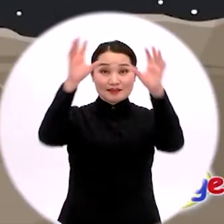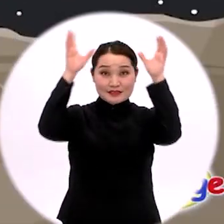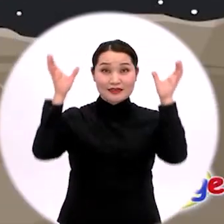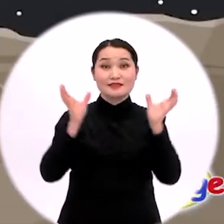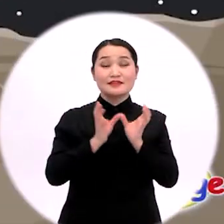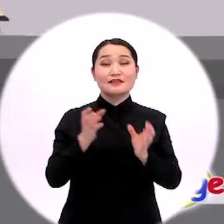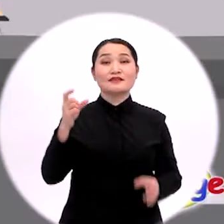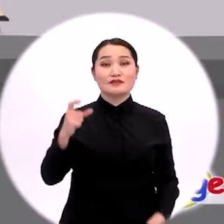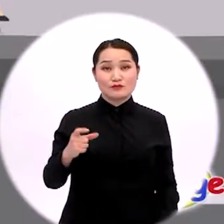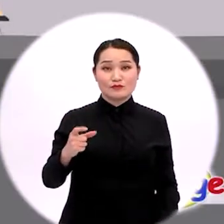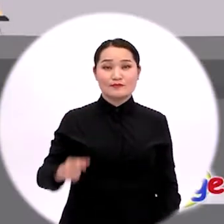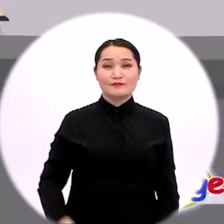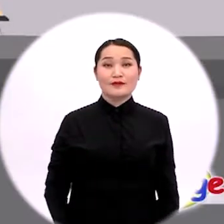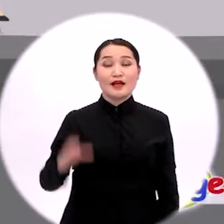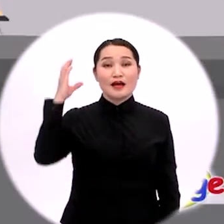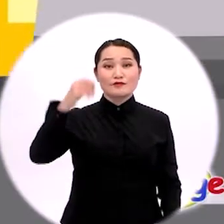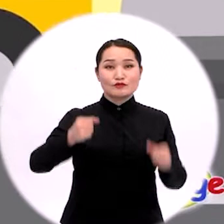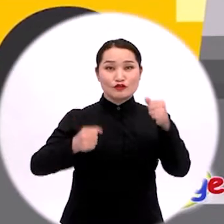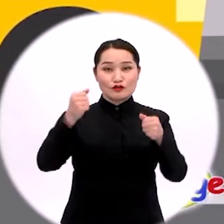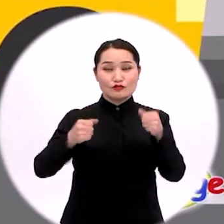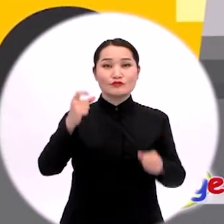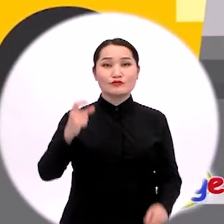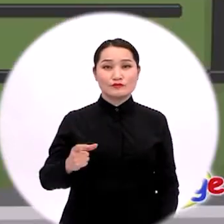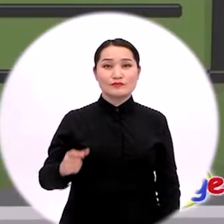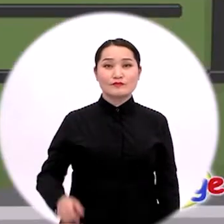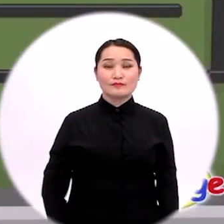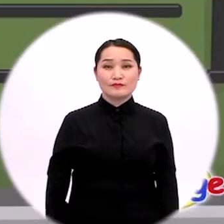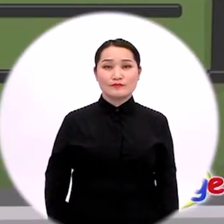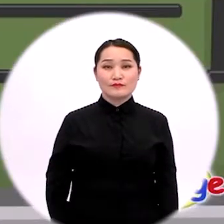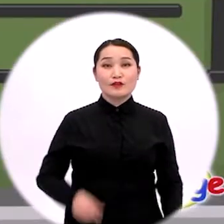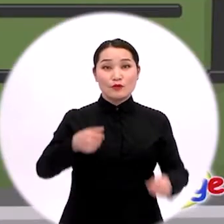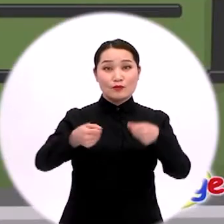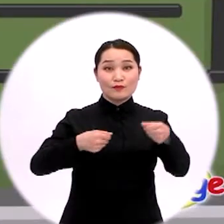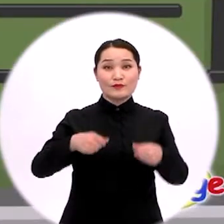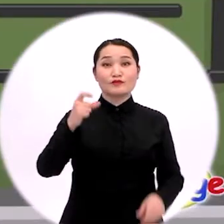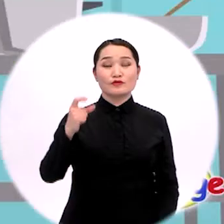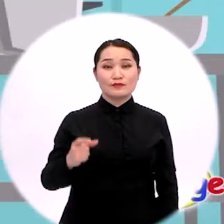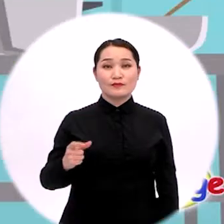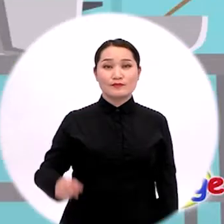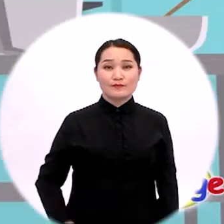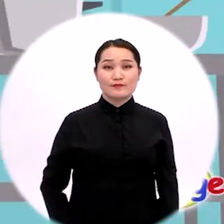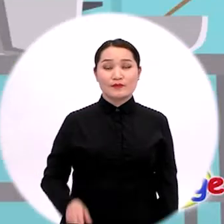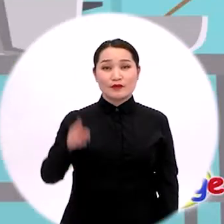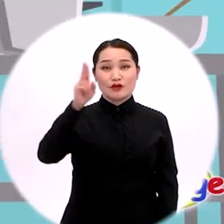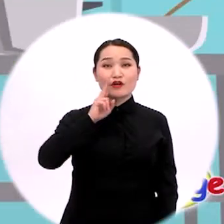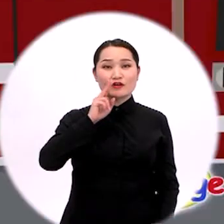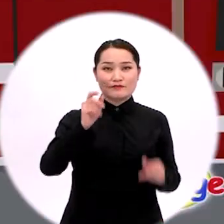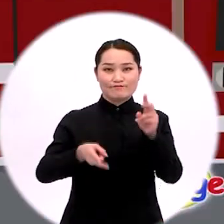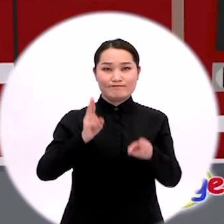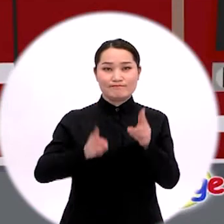Сансрын нисгэгч, автобусны жолооч, худалдагч,